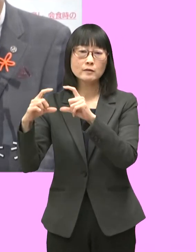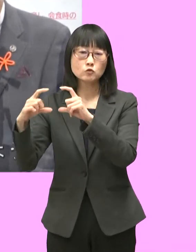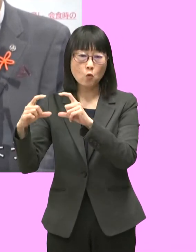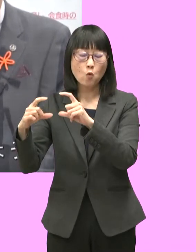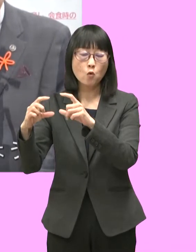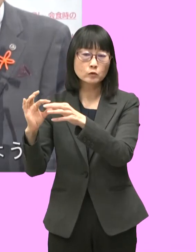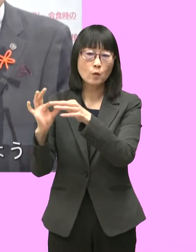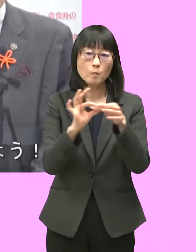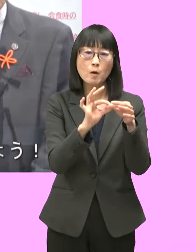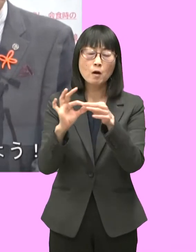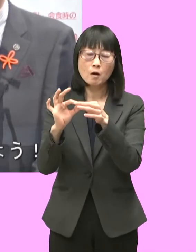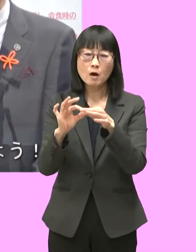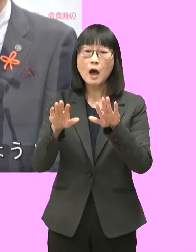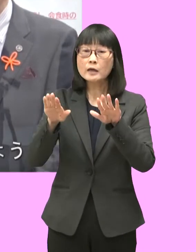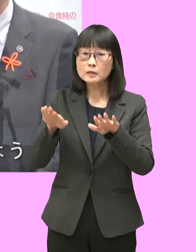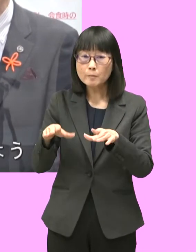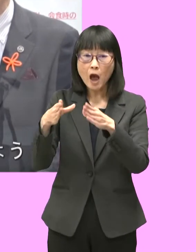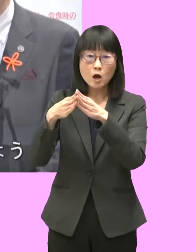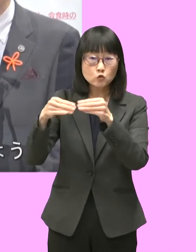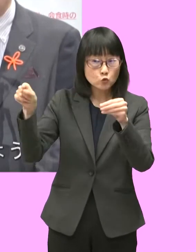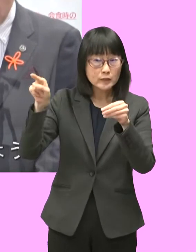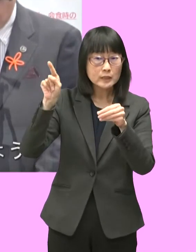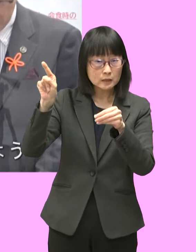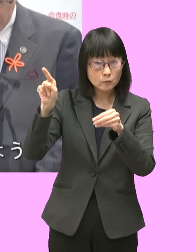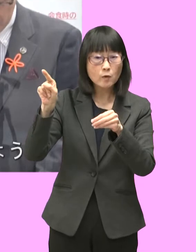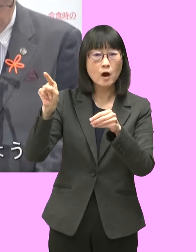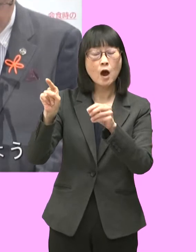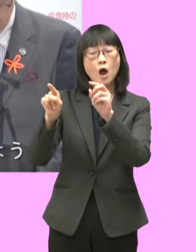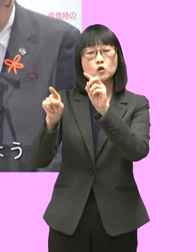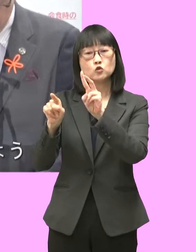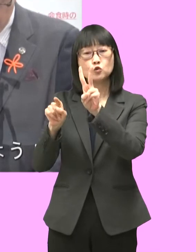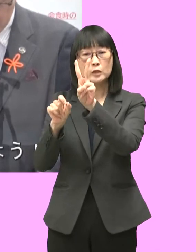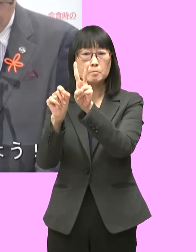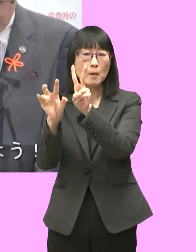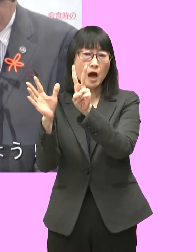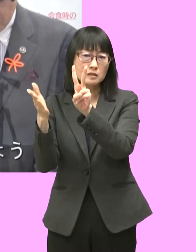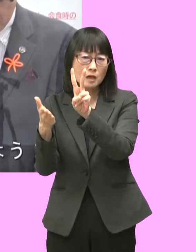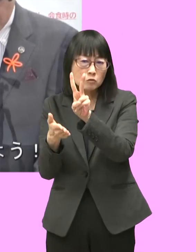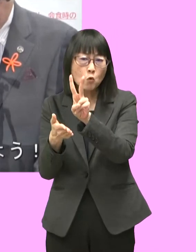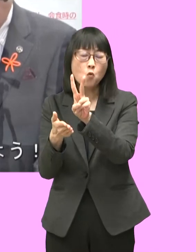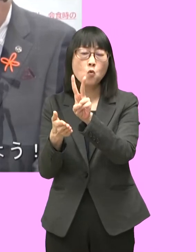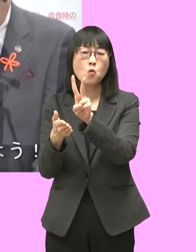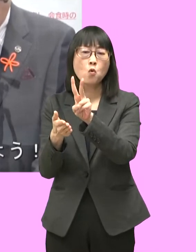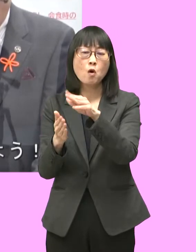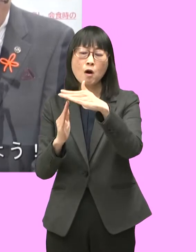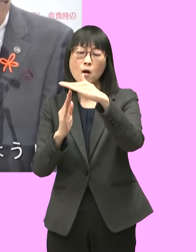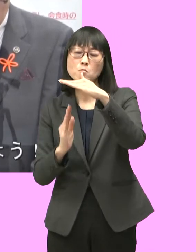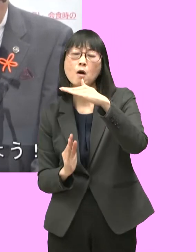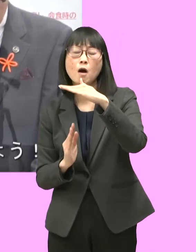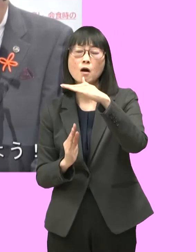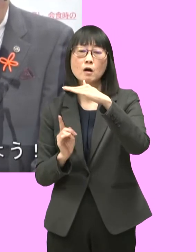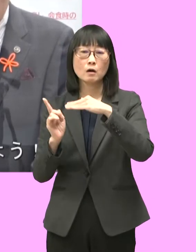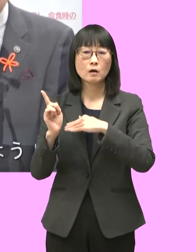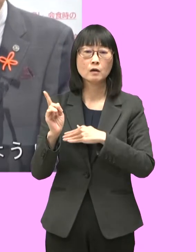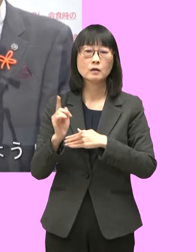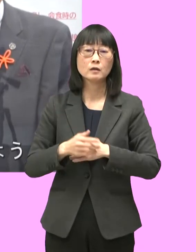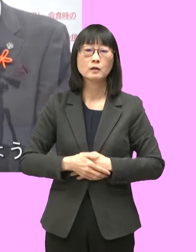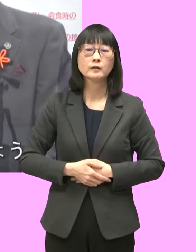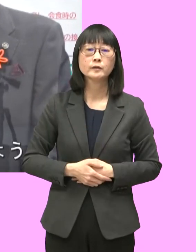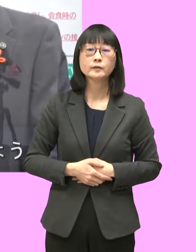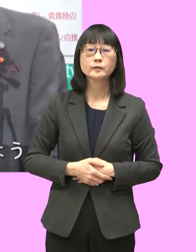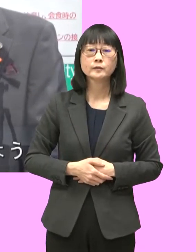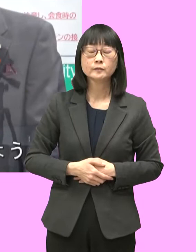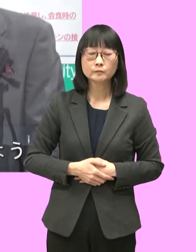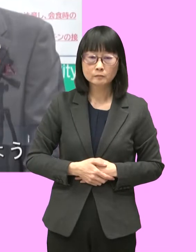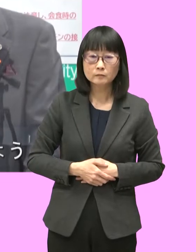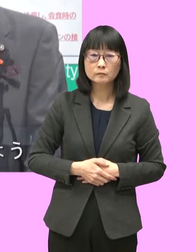ね、12% という非常に低い率にとどまっております。それから医療機関薬